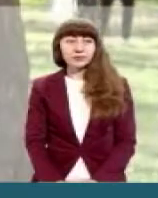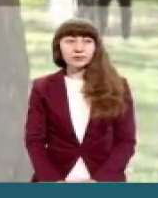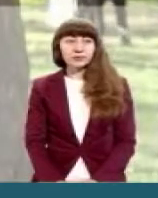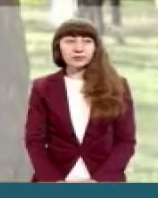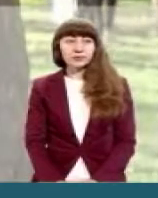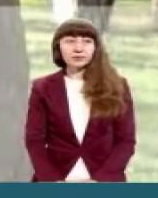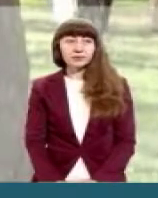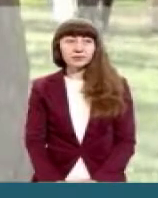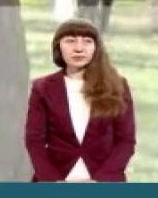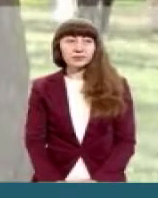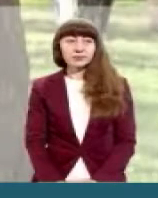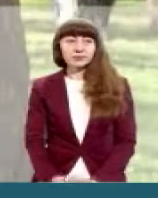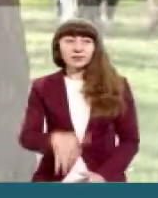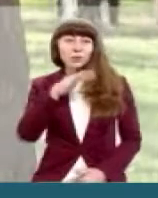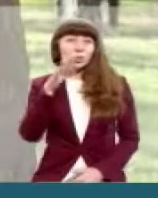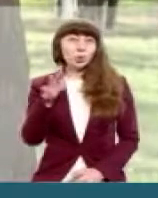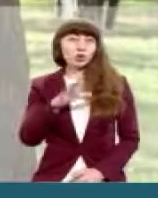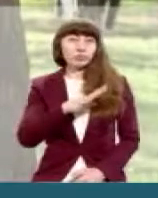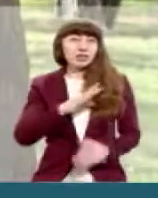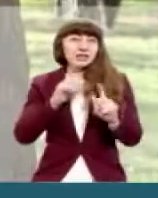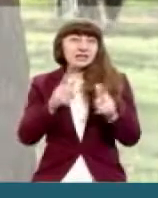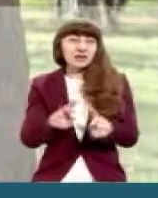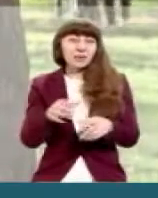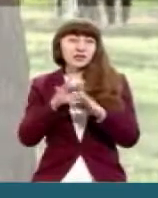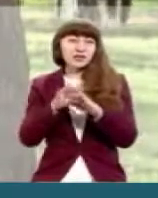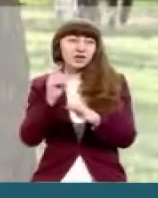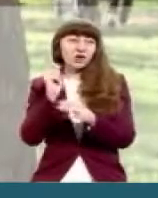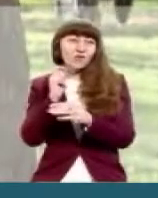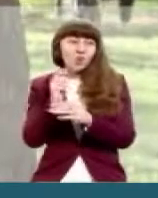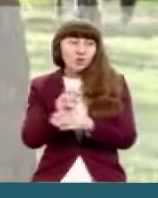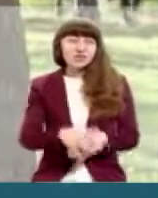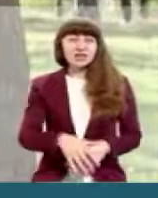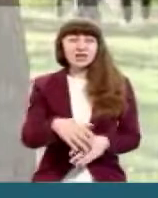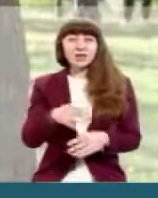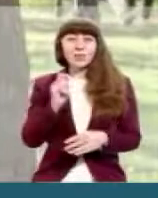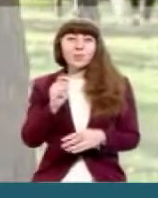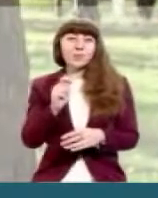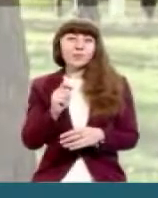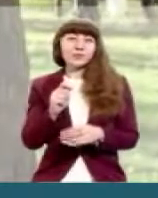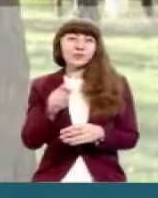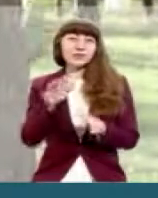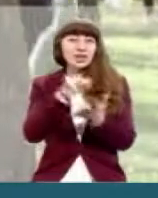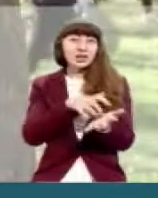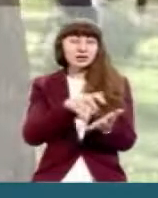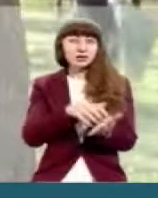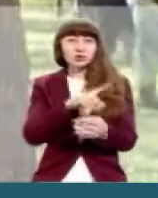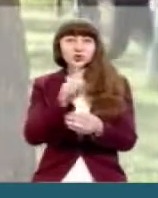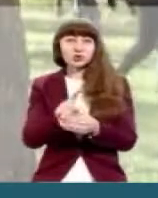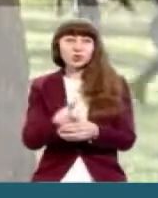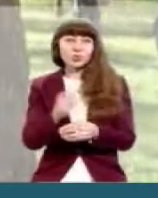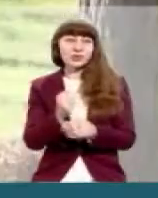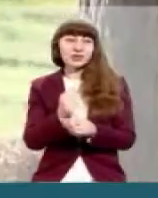поэтому многие были за принесли с собой гвозди привезти с собой молотки для того чтобы скворешни дети